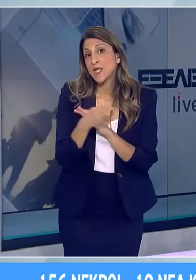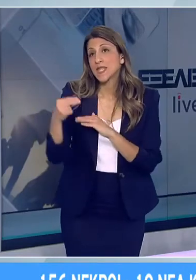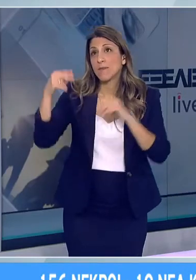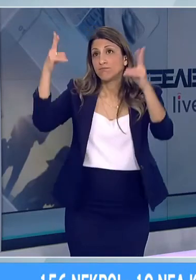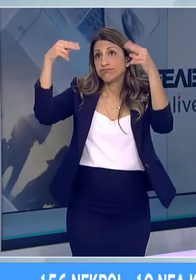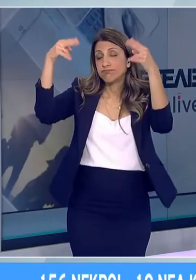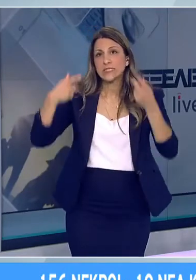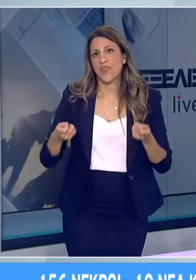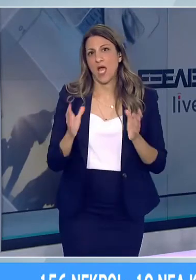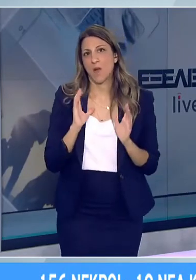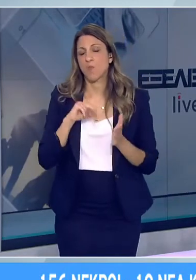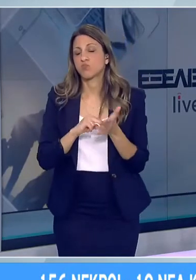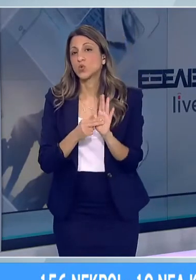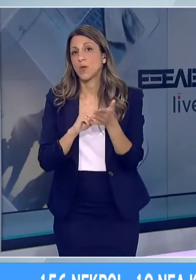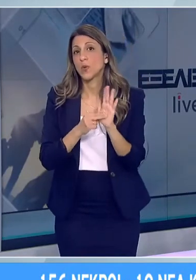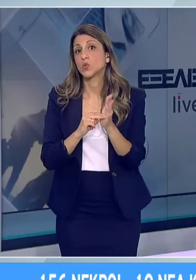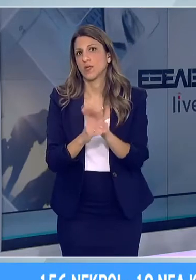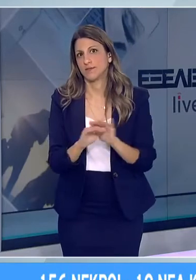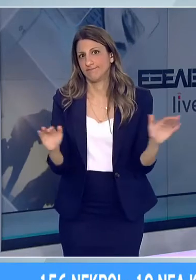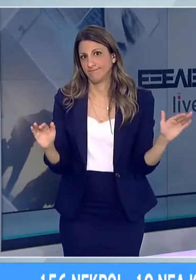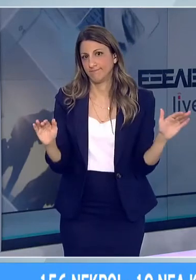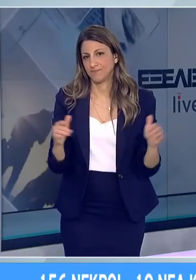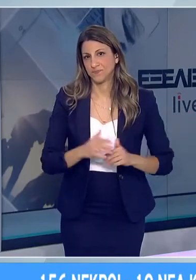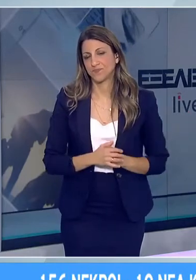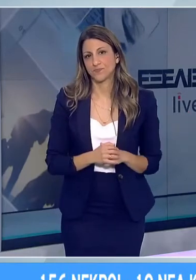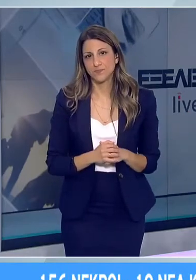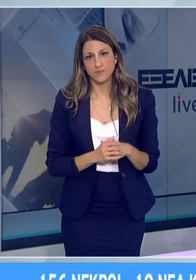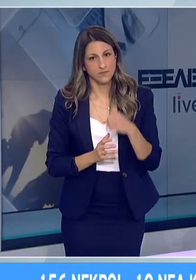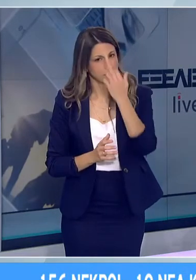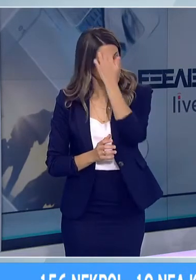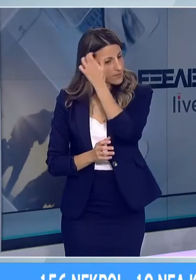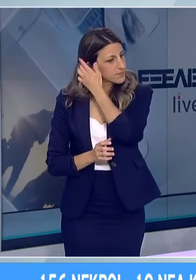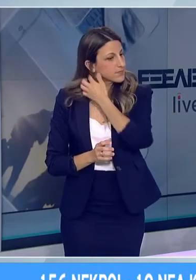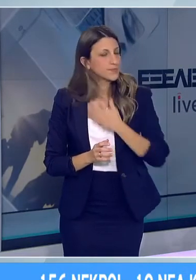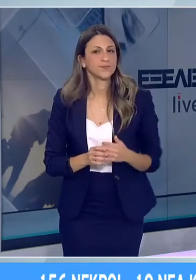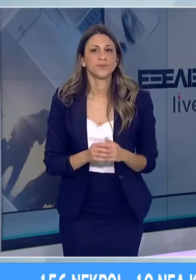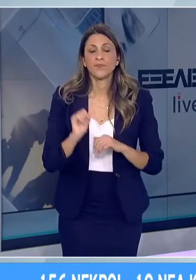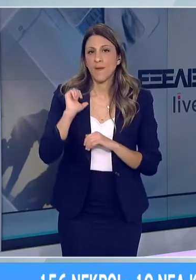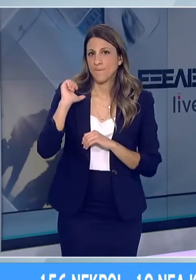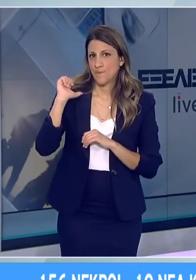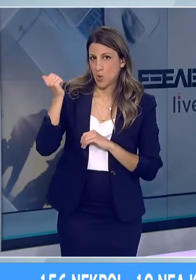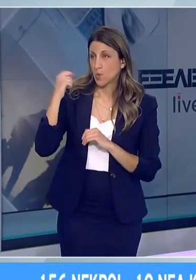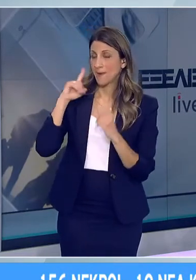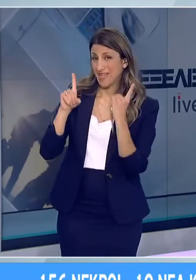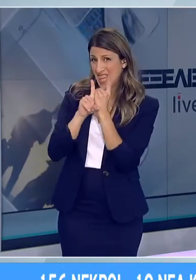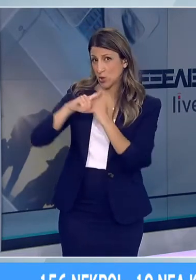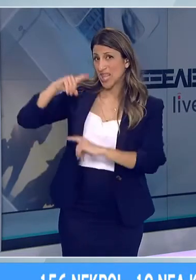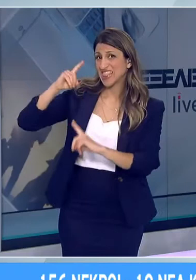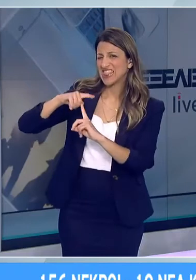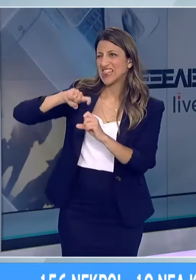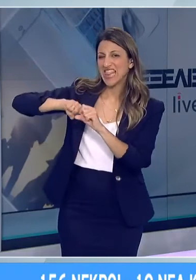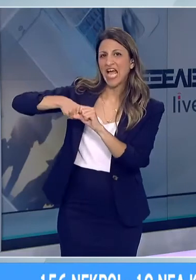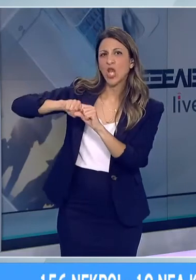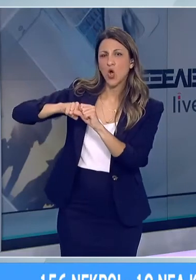δελτίο. Θέλει πολύ προσοχή, θέλει καταρχάς μια τεχνική συντήρηση. Θέλει να δει κανείς τις